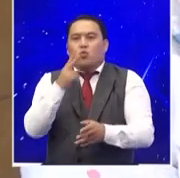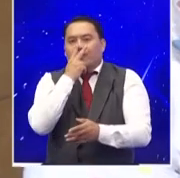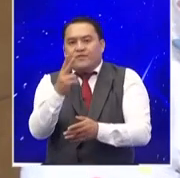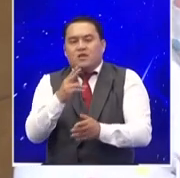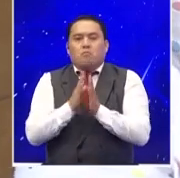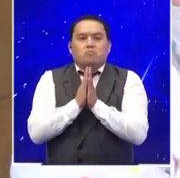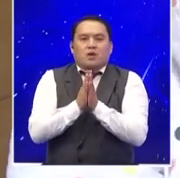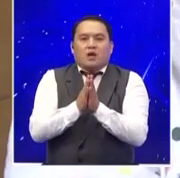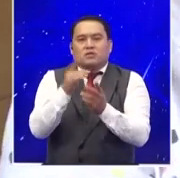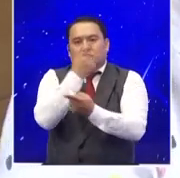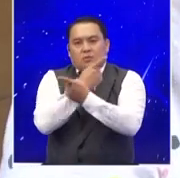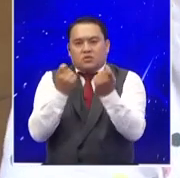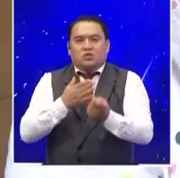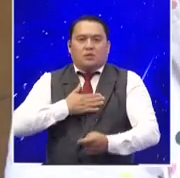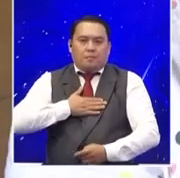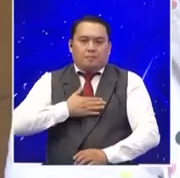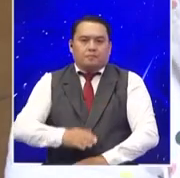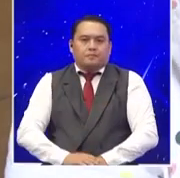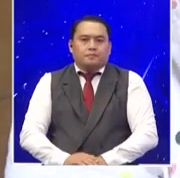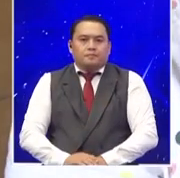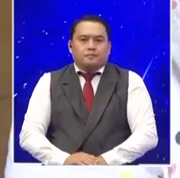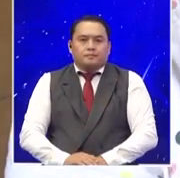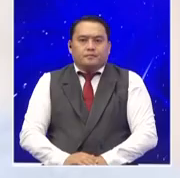увидит его, пожалуйста, сообщите нам.